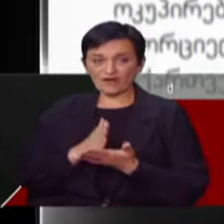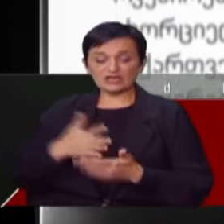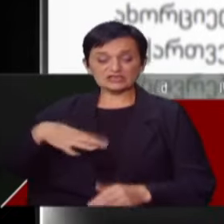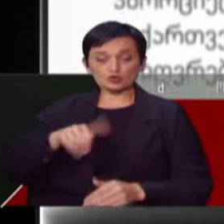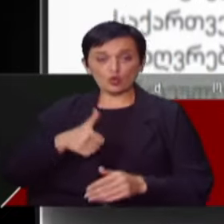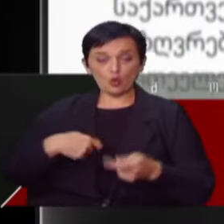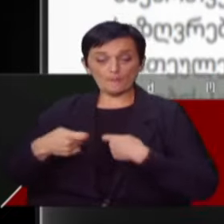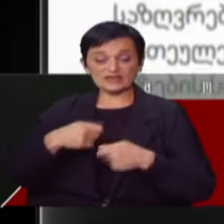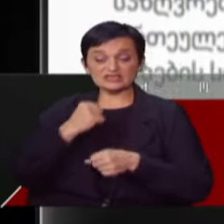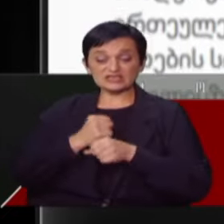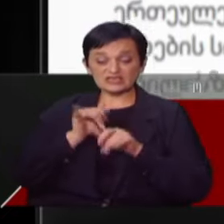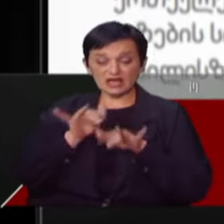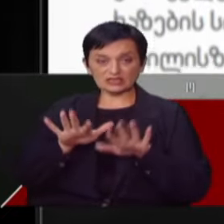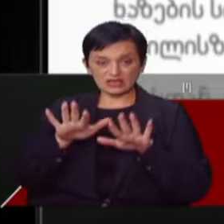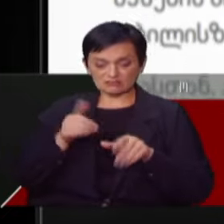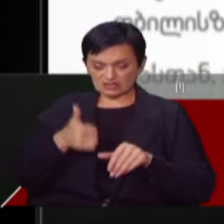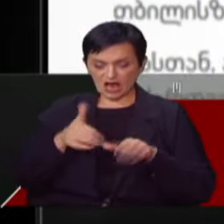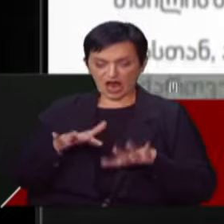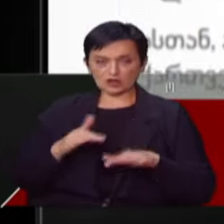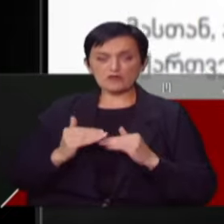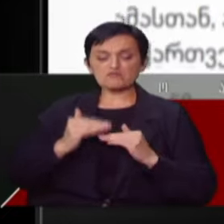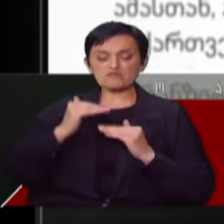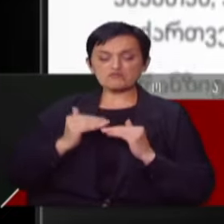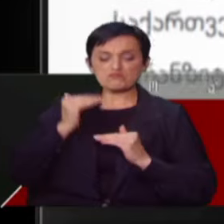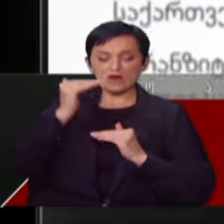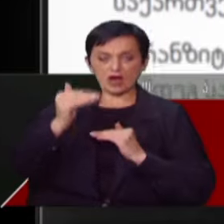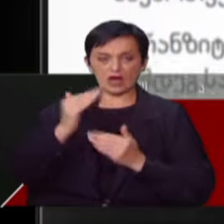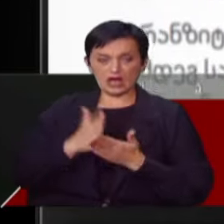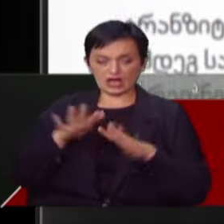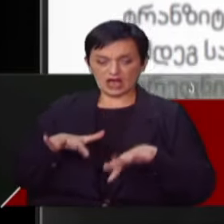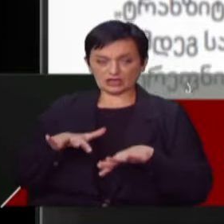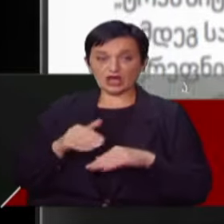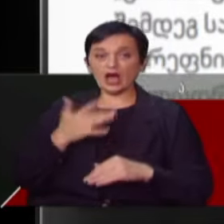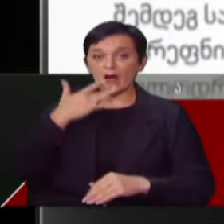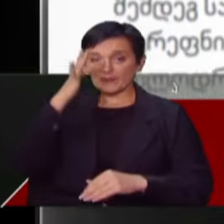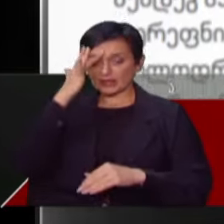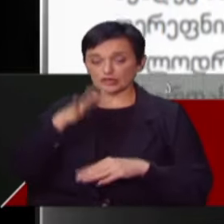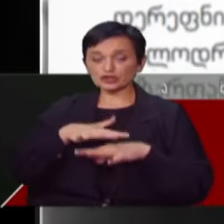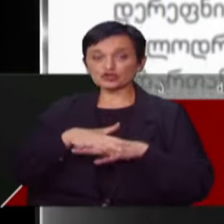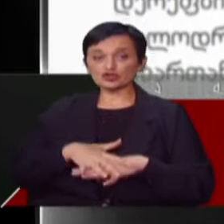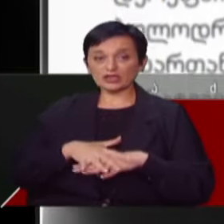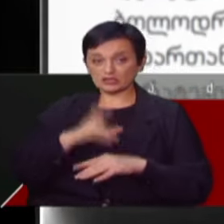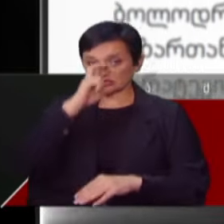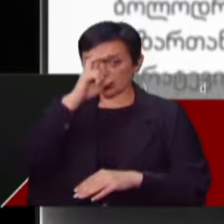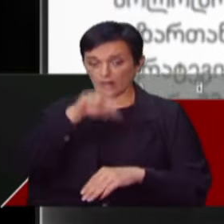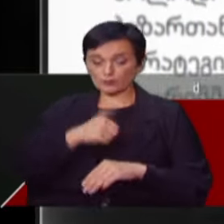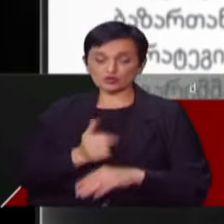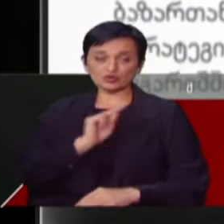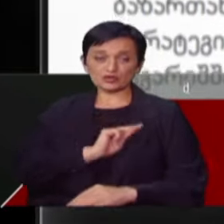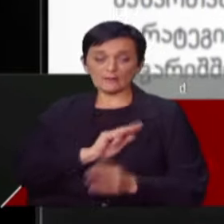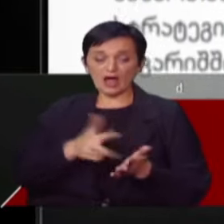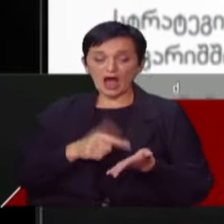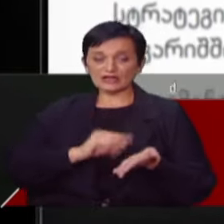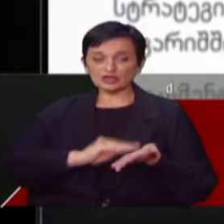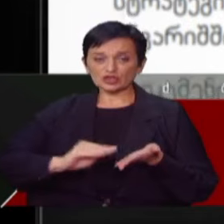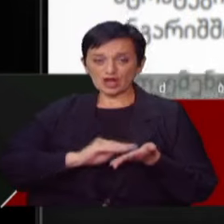როგორც ბიზნესის კეთების კარგი ადგილი რეგიონში მაღალ საფეხურზეა. უნდა აღინიშნოს ისიც, რომ ამერიკის შეერთებული შტატების სახელმწიფო დეპარტამენტის